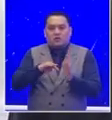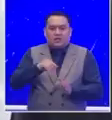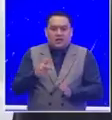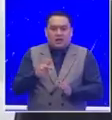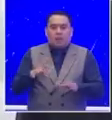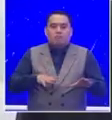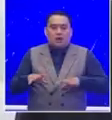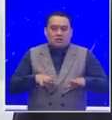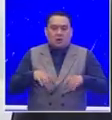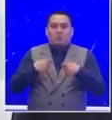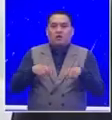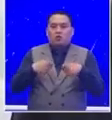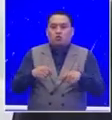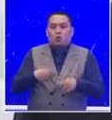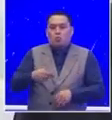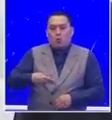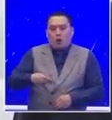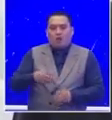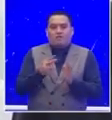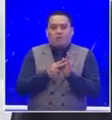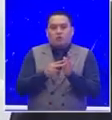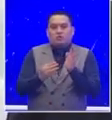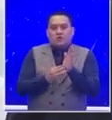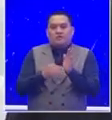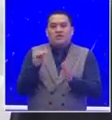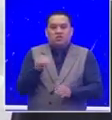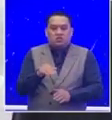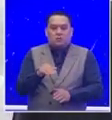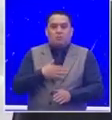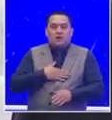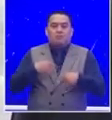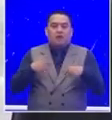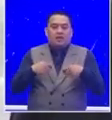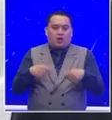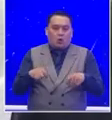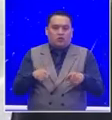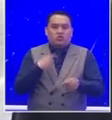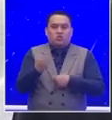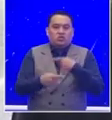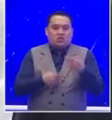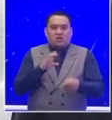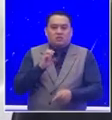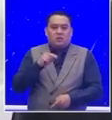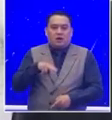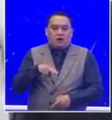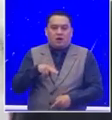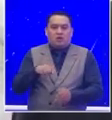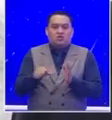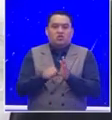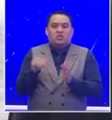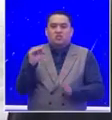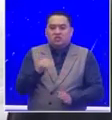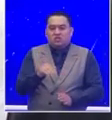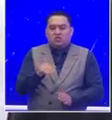на базаре продается мука по 8-9 тысяч, мы продаем его через СПК по 6,5